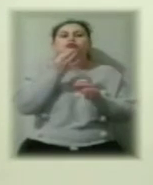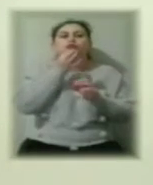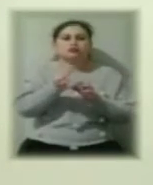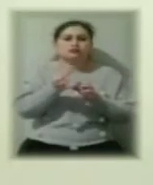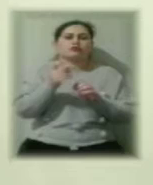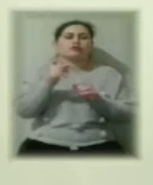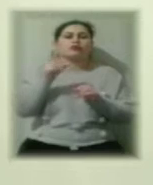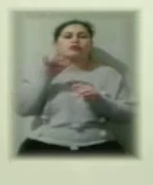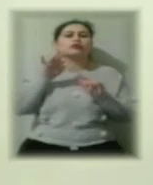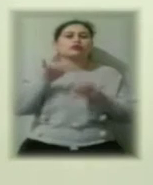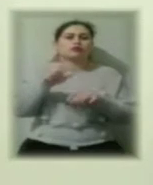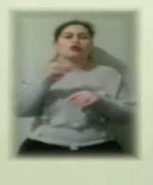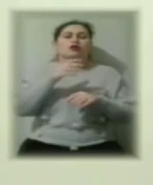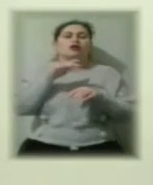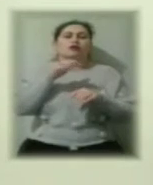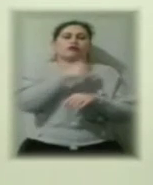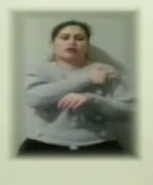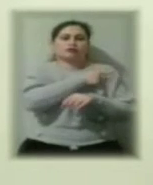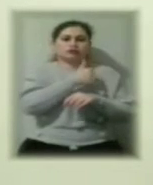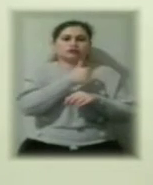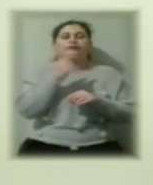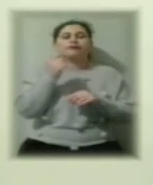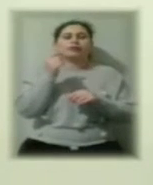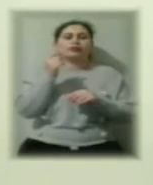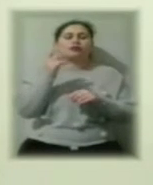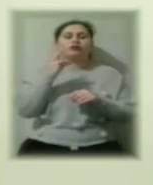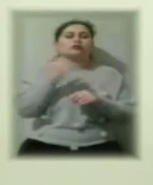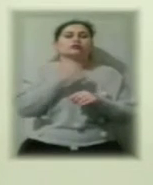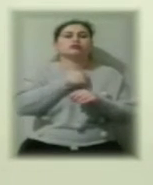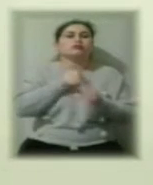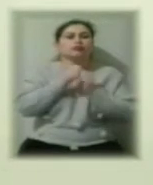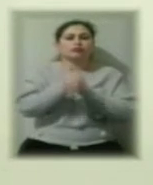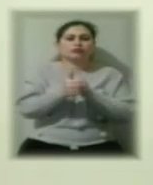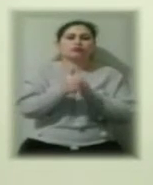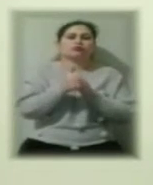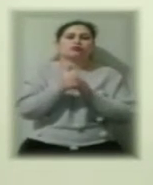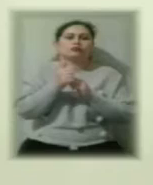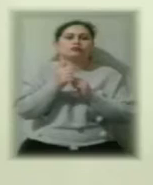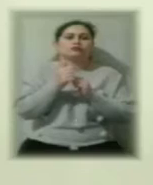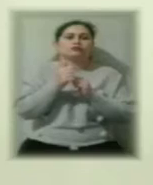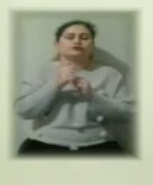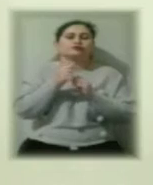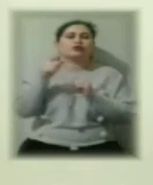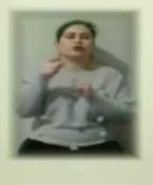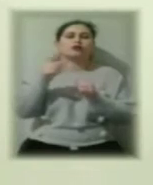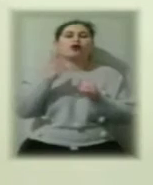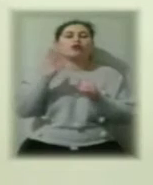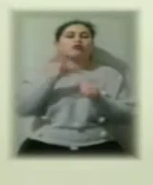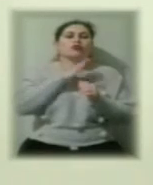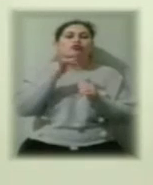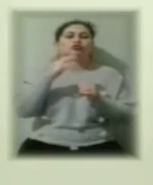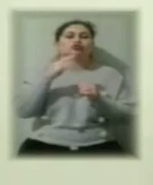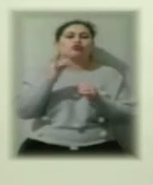справі лікарів, бо насамперед ті ушкодження, які отримала Соня,